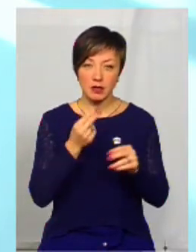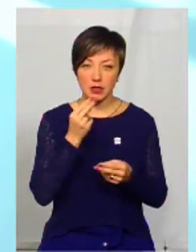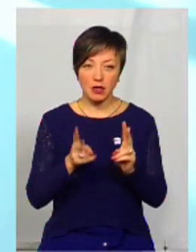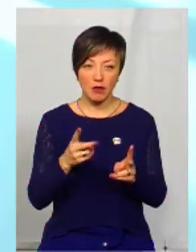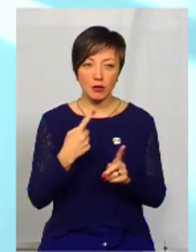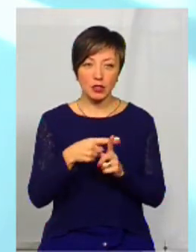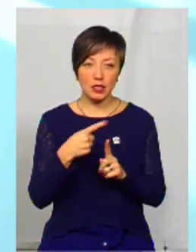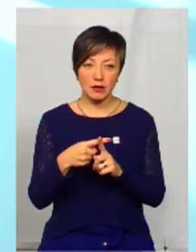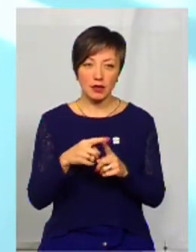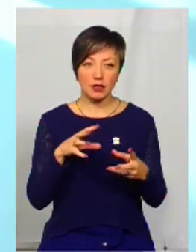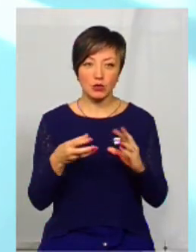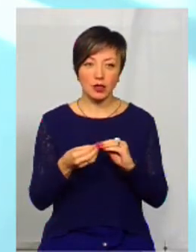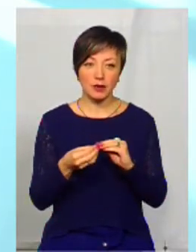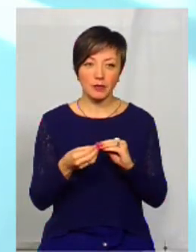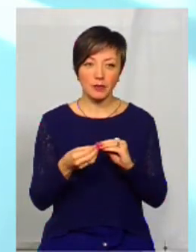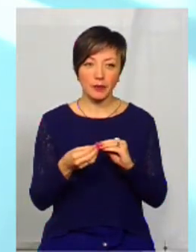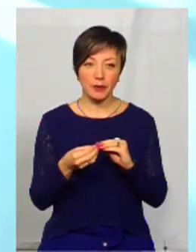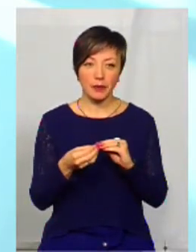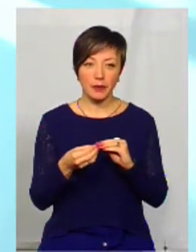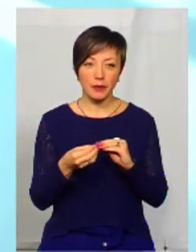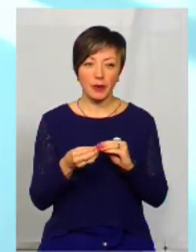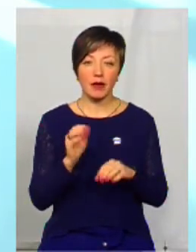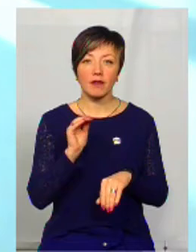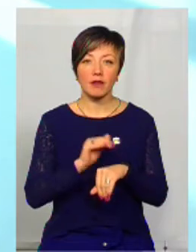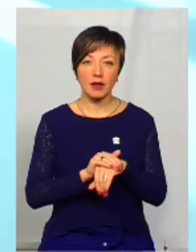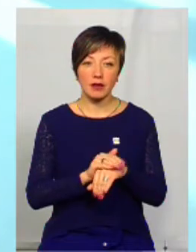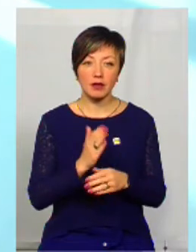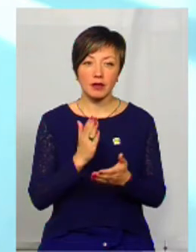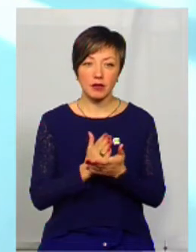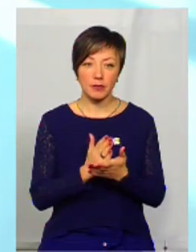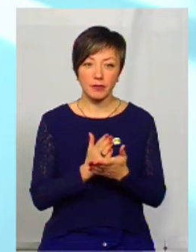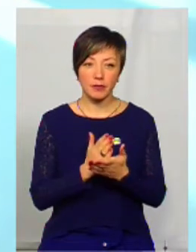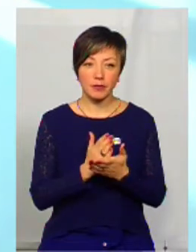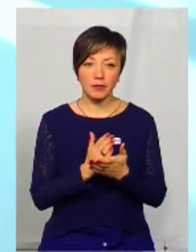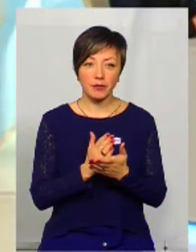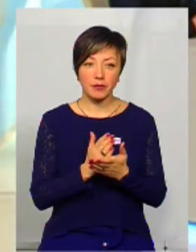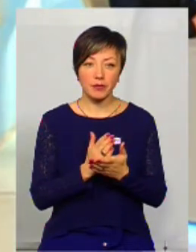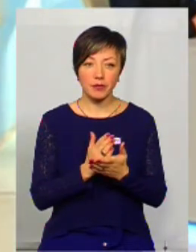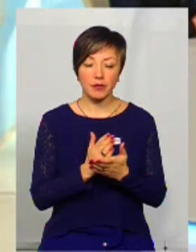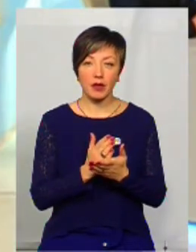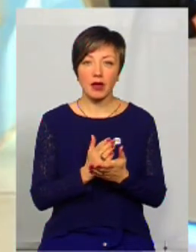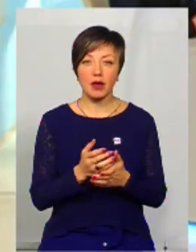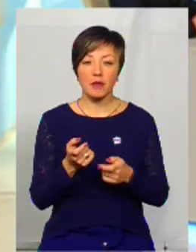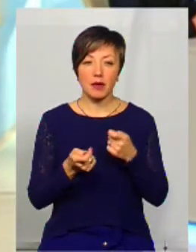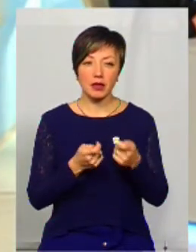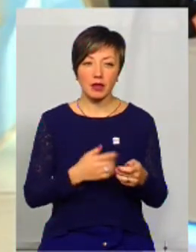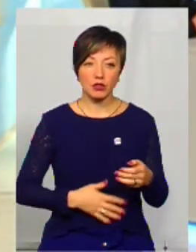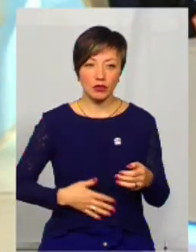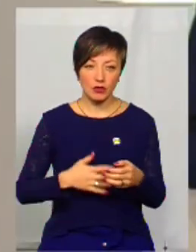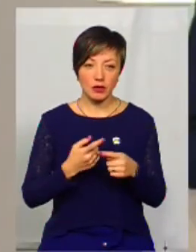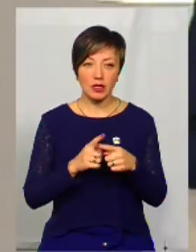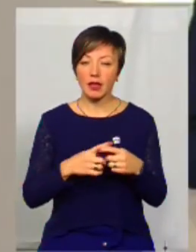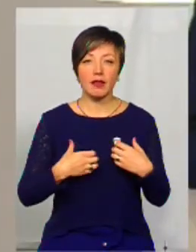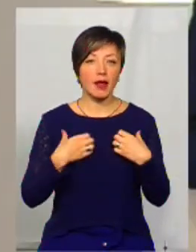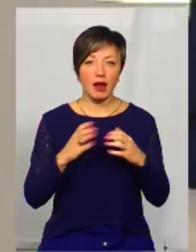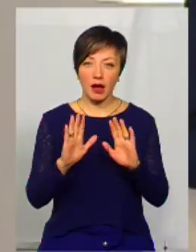ми маємо позитивні результати. Тобто, що у нас виявлено? Виявлено наявність бактерій групи кишкової палички. Це не лякайтеся,